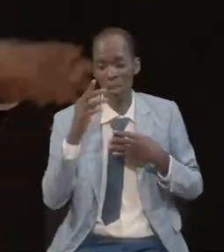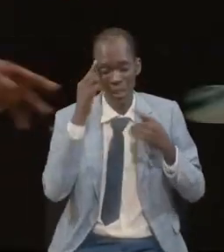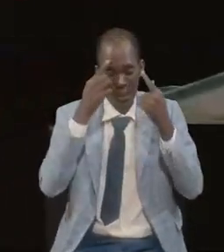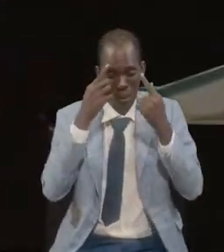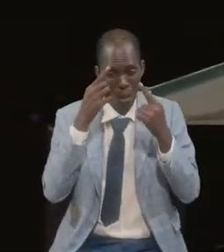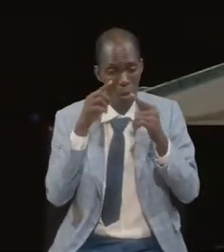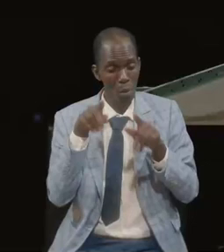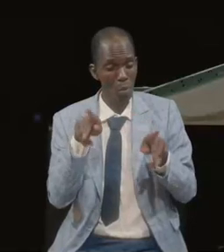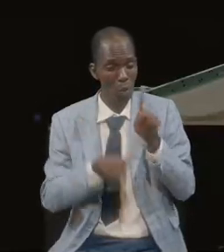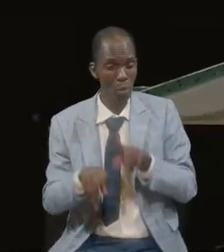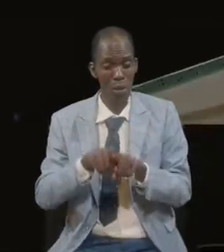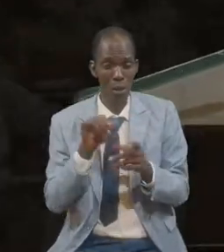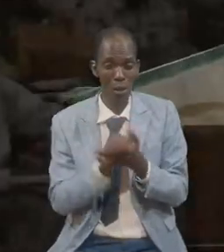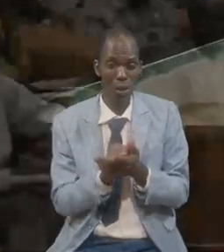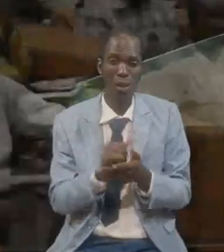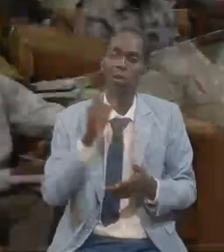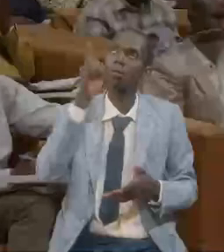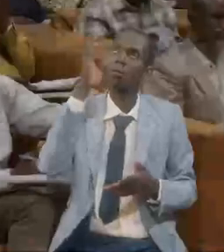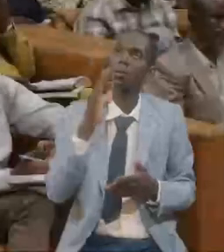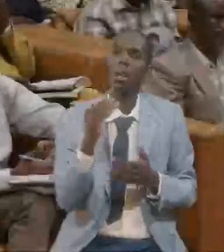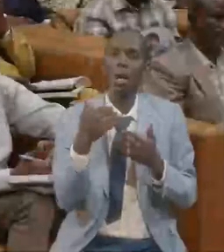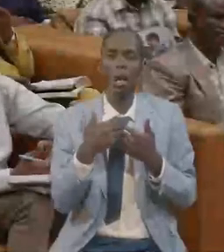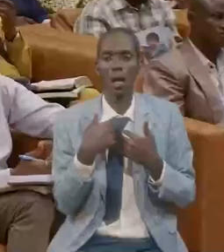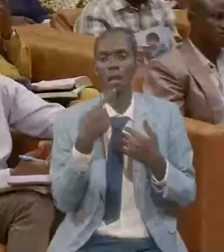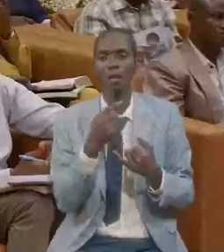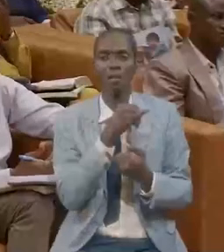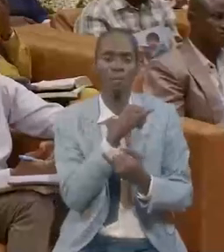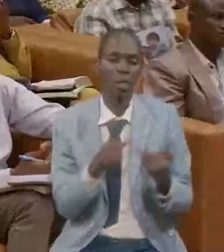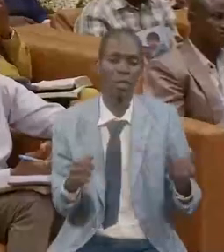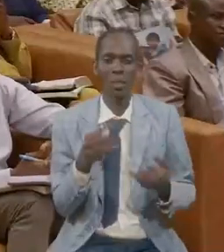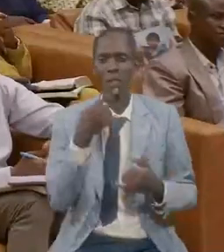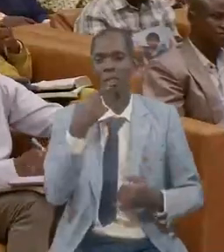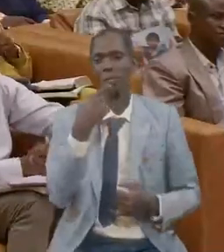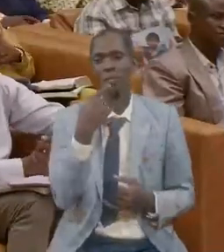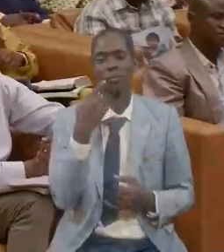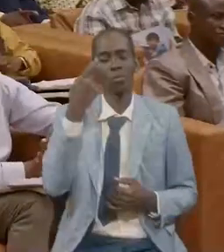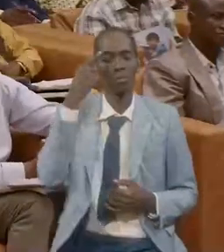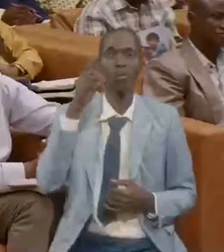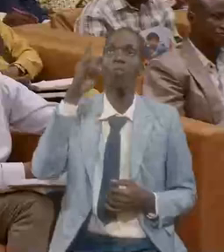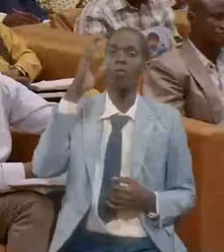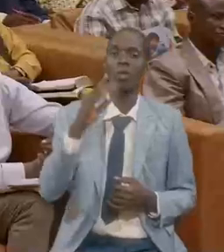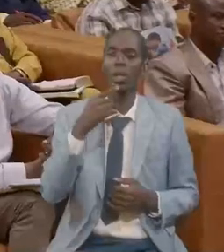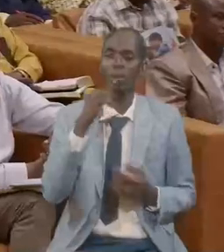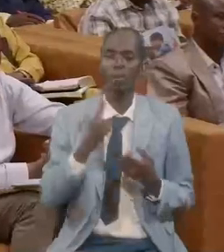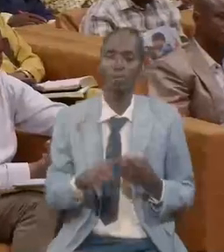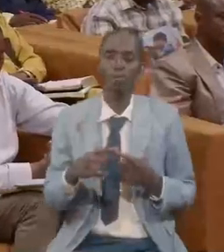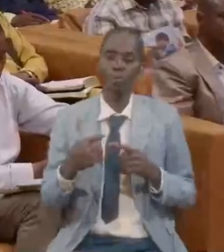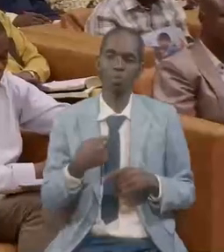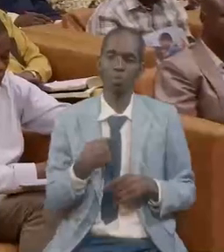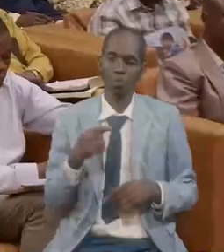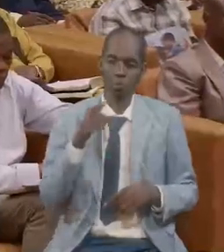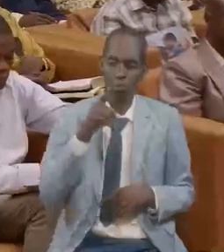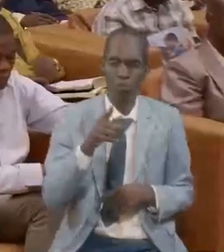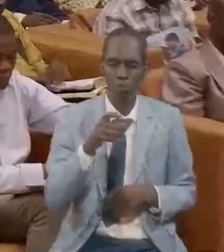dernier mot. Mais Dieu lui dit, insensé, cette